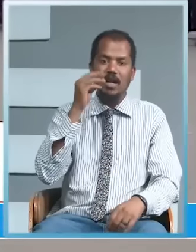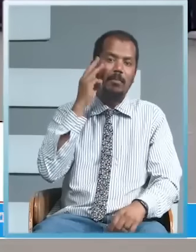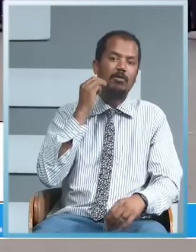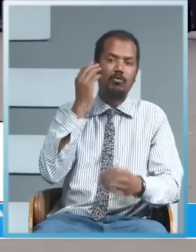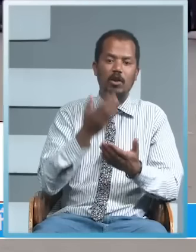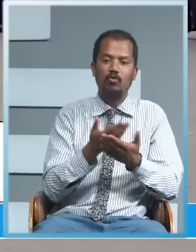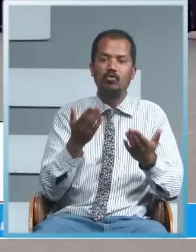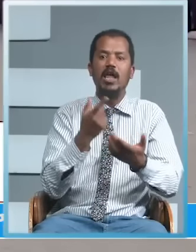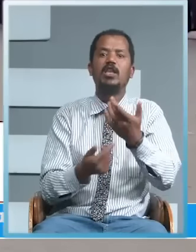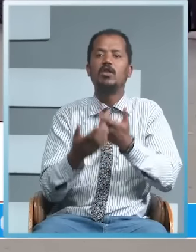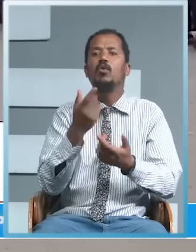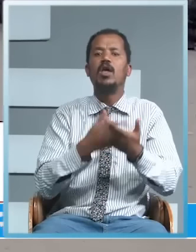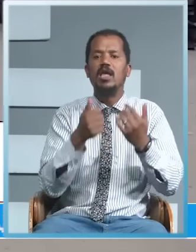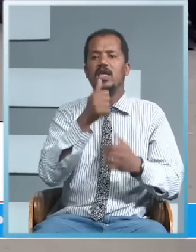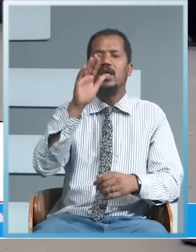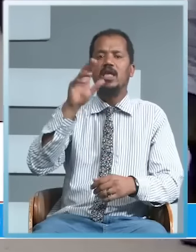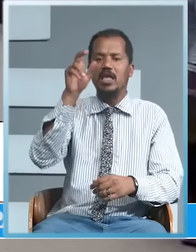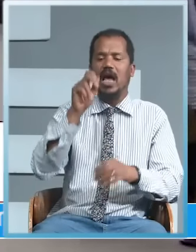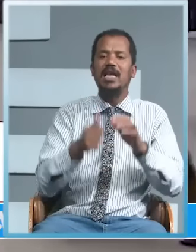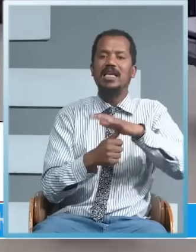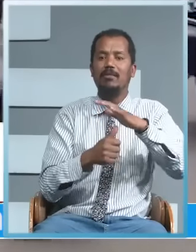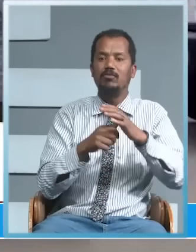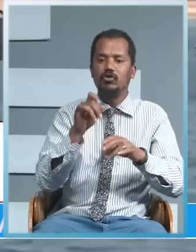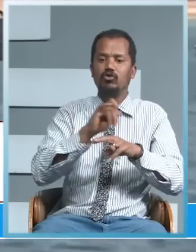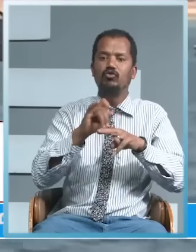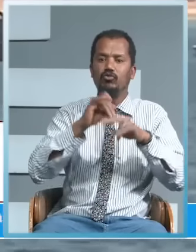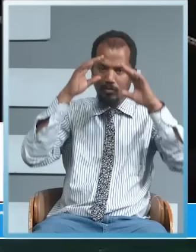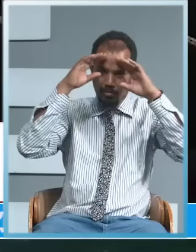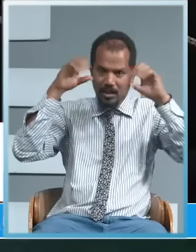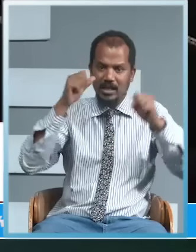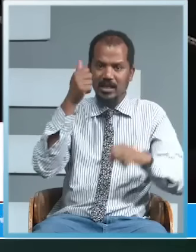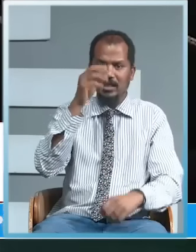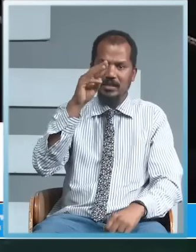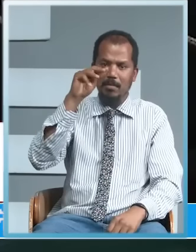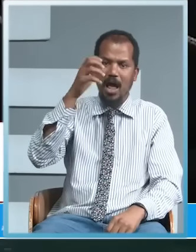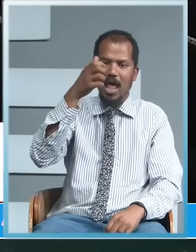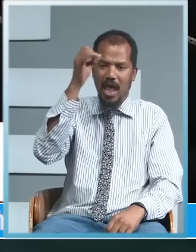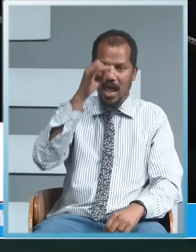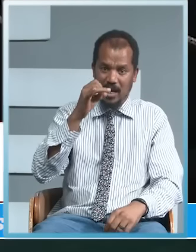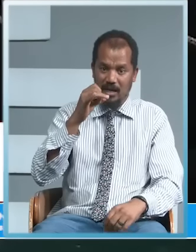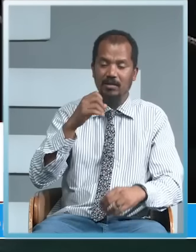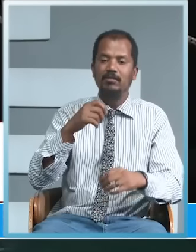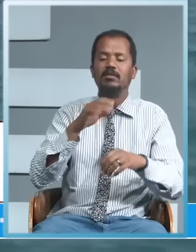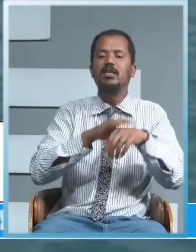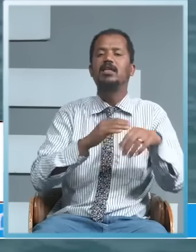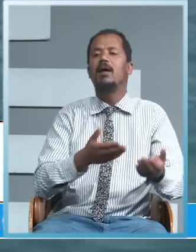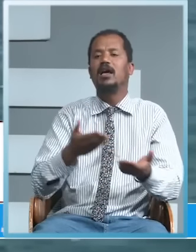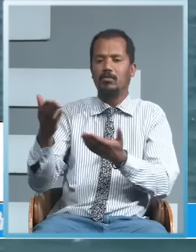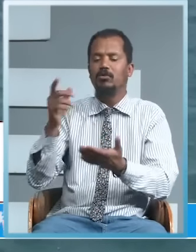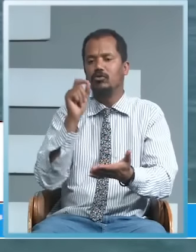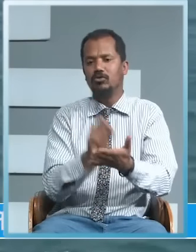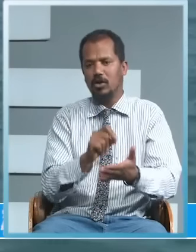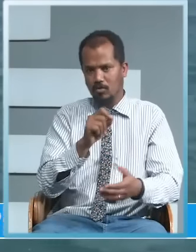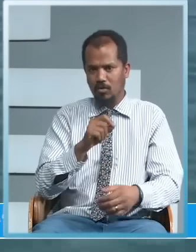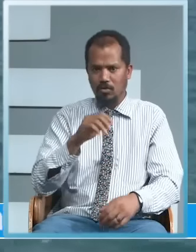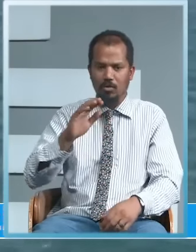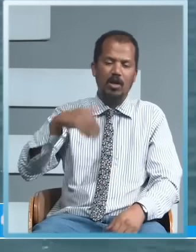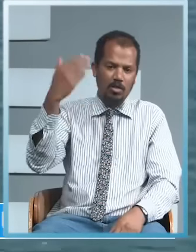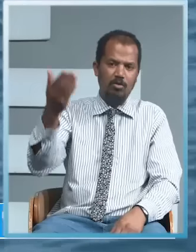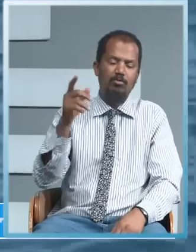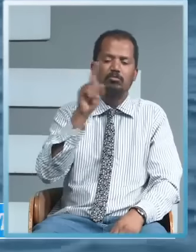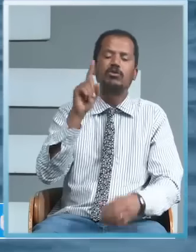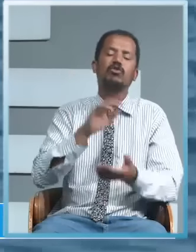በሶማሌ ጉዳይ እንዲወያዩ የኢጋድ ሊቀመንበርና የጅቡቲ ፕሬዚዳንት ኢስማኤል ኦማር ጊሌ ጥሪ ማቅረባቸውን ዘግቧል።